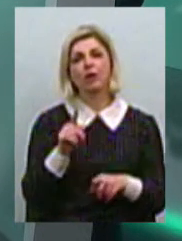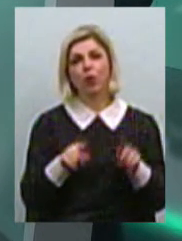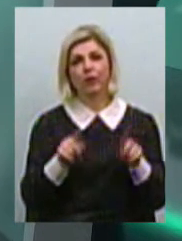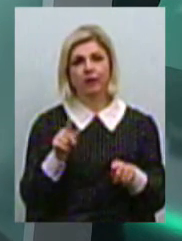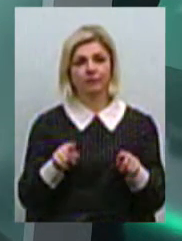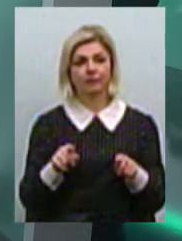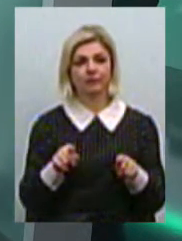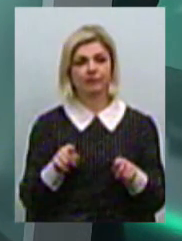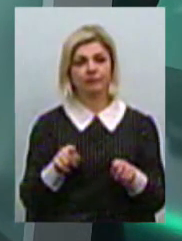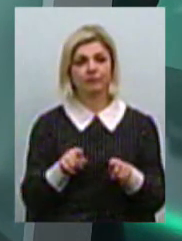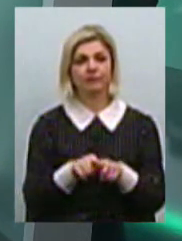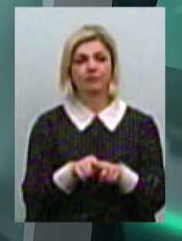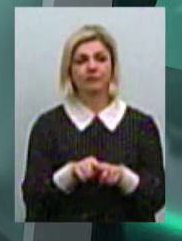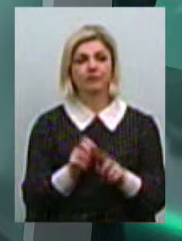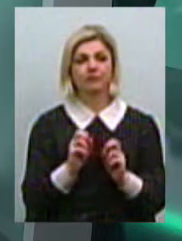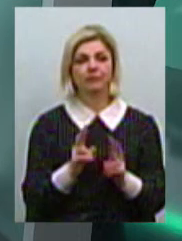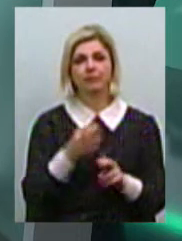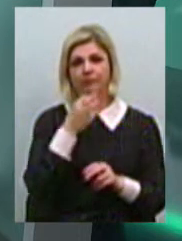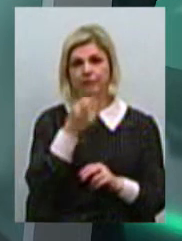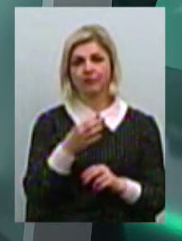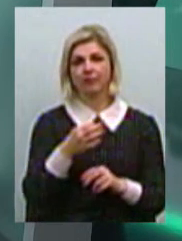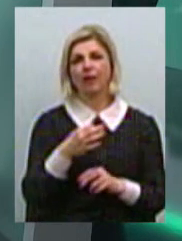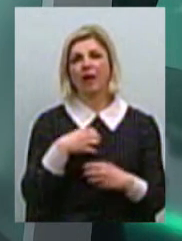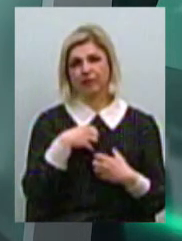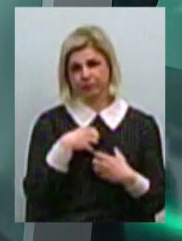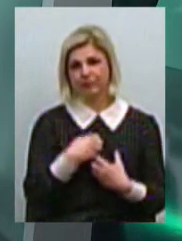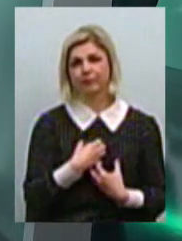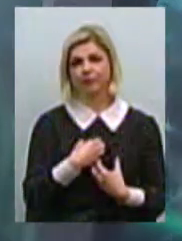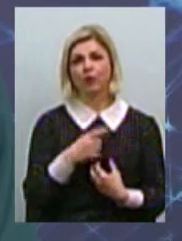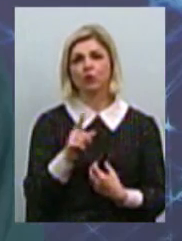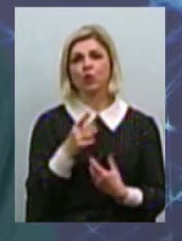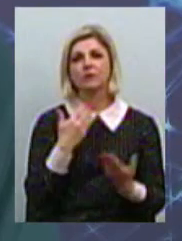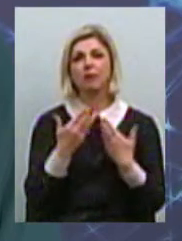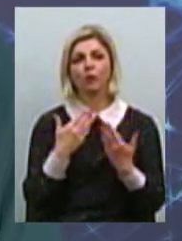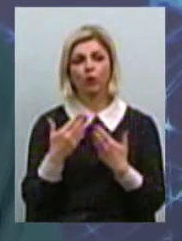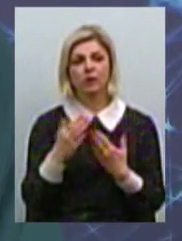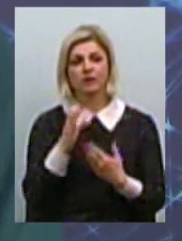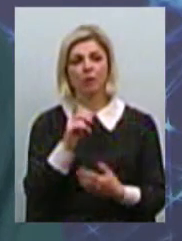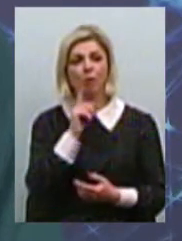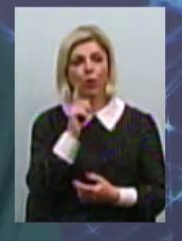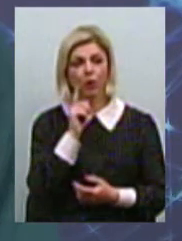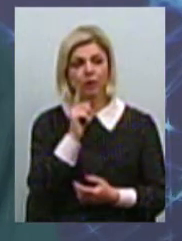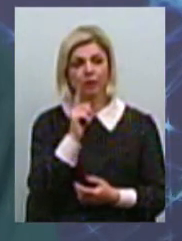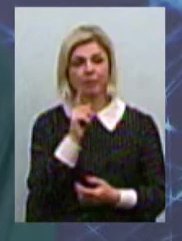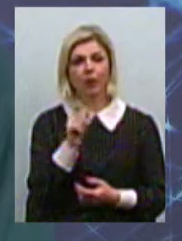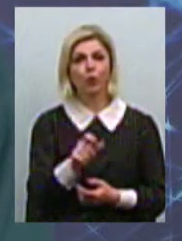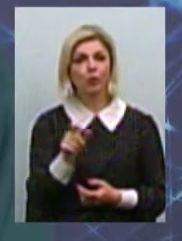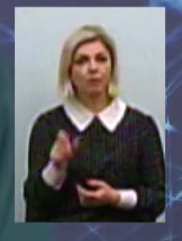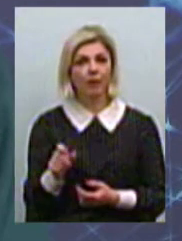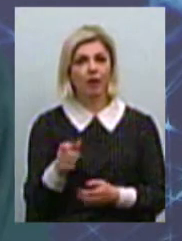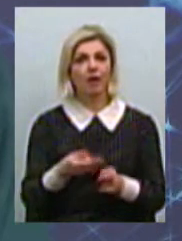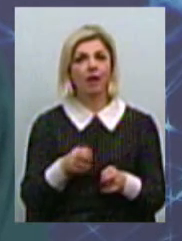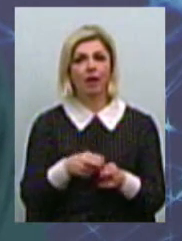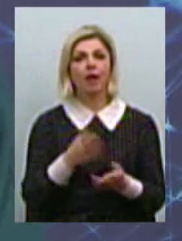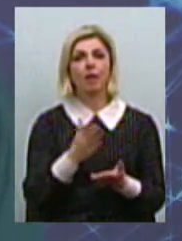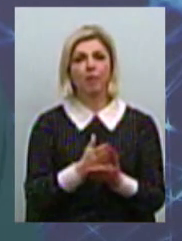ну, така, як би сказати, досада від того, що спілкуєшся з молодими людьми, які